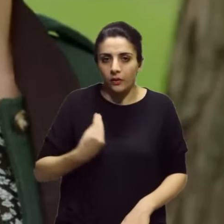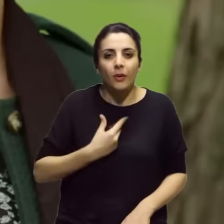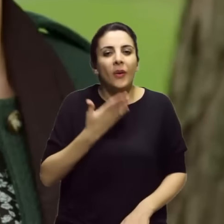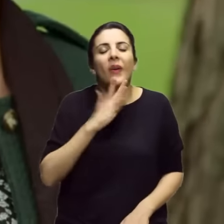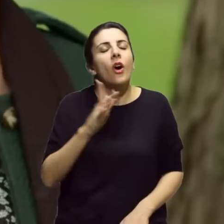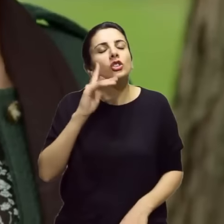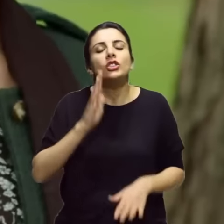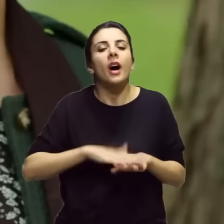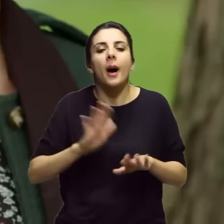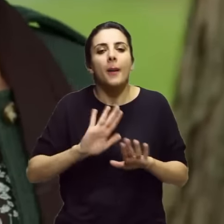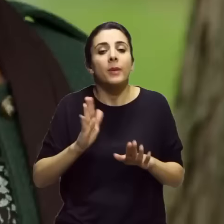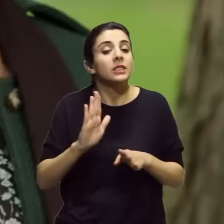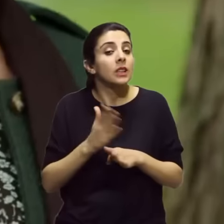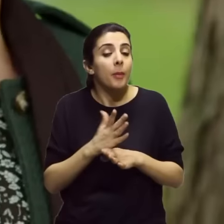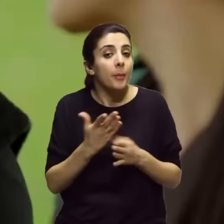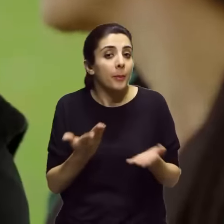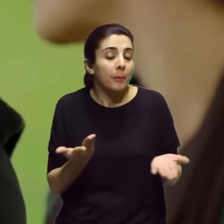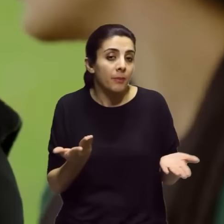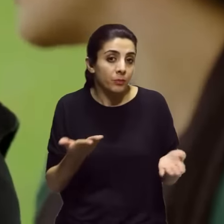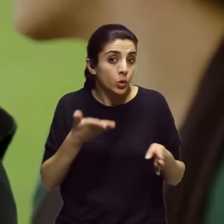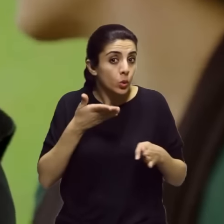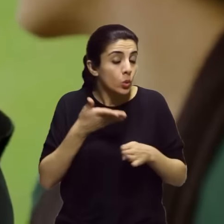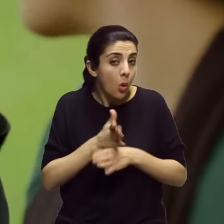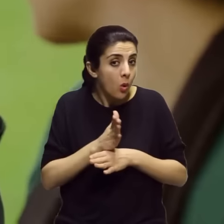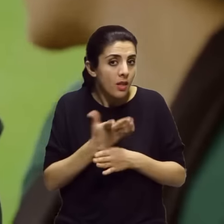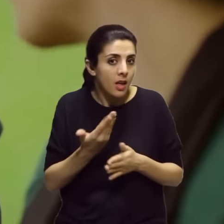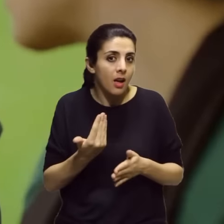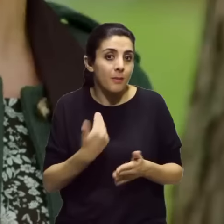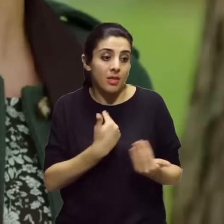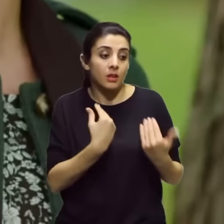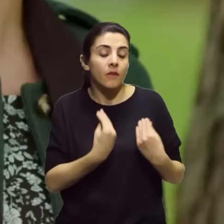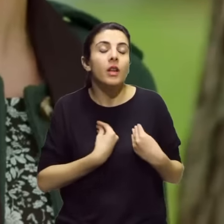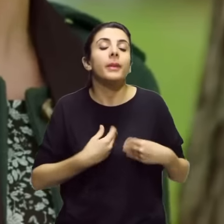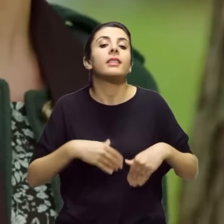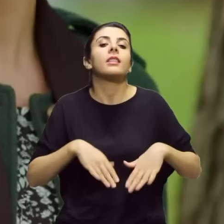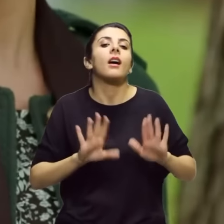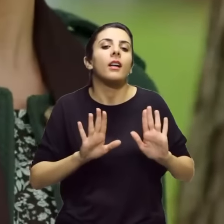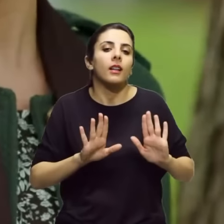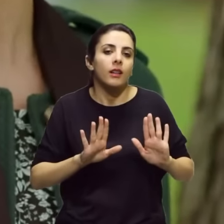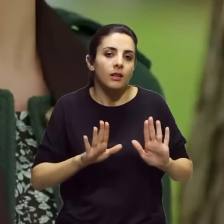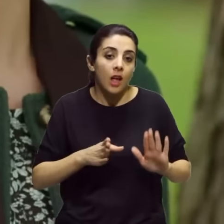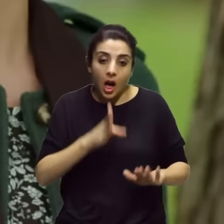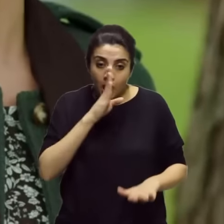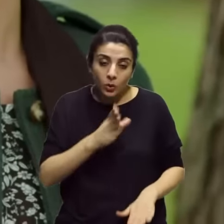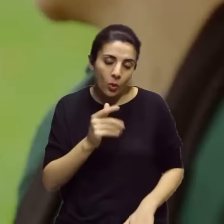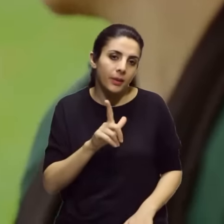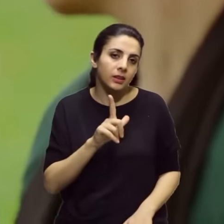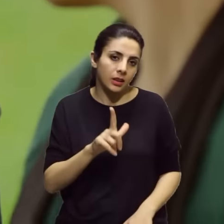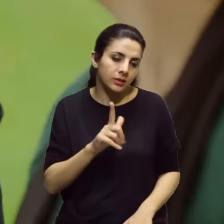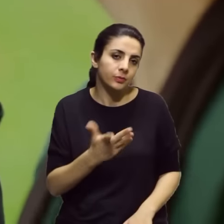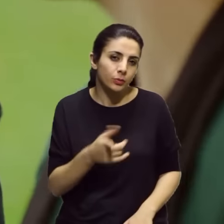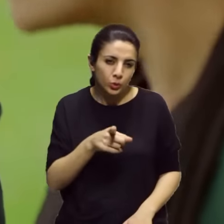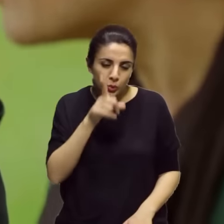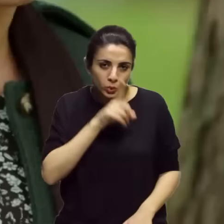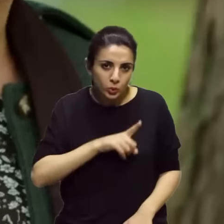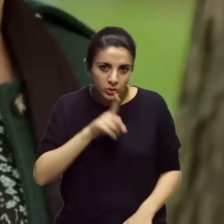yok şaşmasın. Ya çünkü doğru olan benim tarafımı tutmam değil, adil olmamdı.